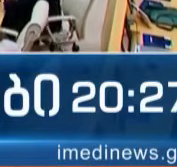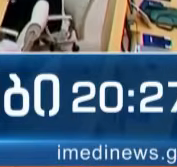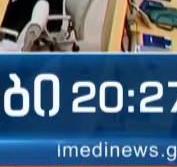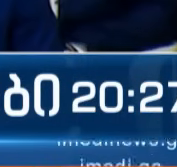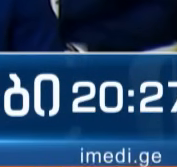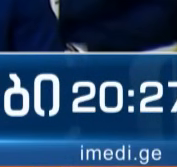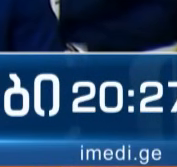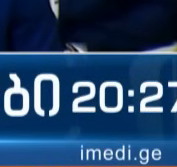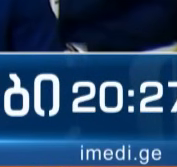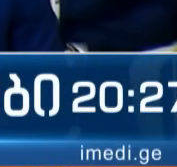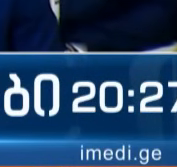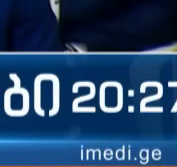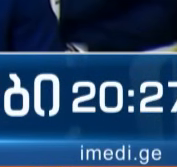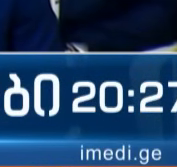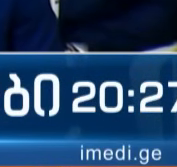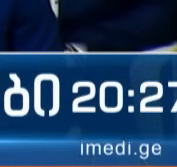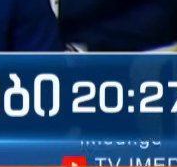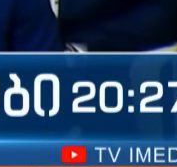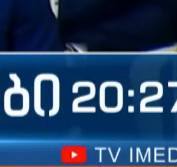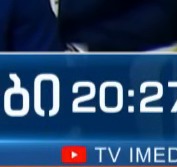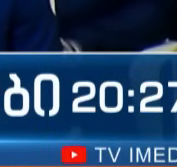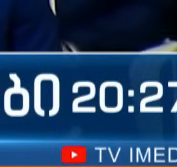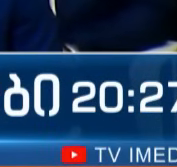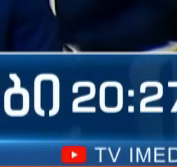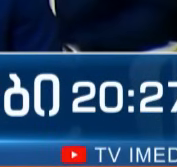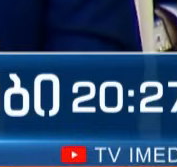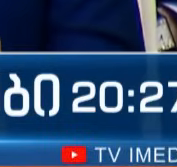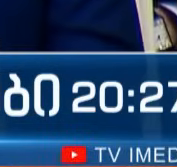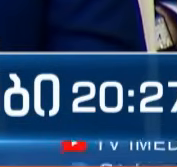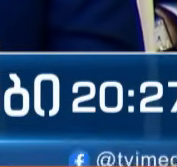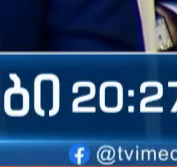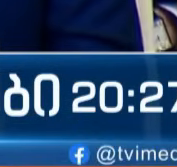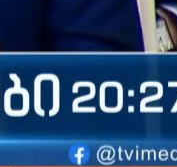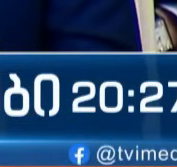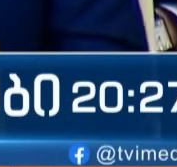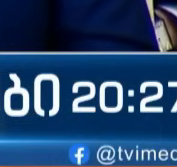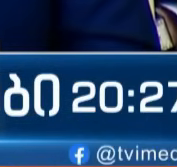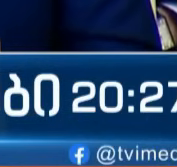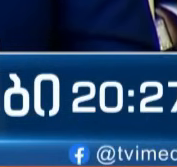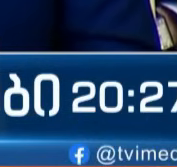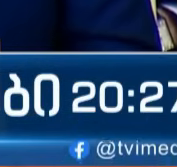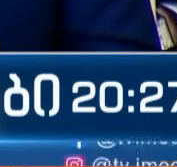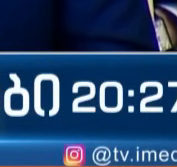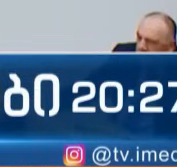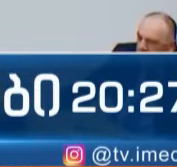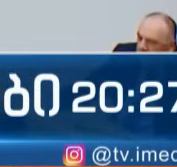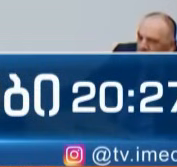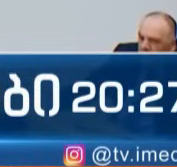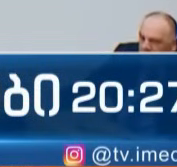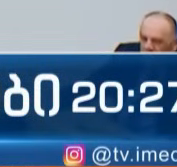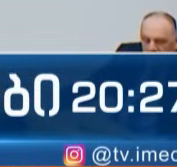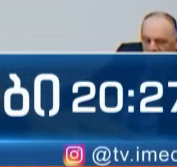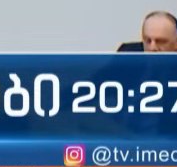ღალატია მომავალი პრემიერისთვის 2008 წელს მაშინდელი ხელისუფლების პოლიტიკა და ომის შემდგომ განვითარებული მოვლენებიც, ისევე როგორც მიუღებელია